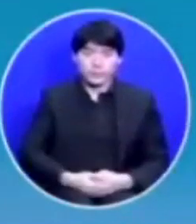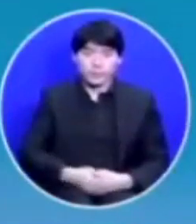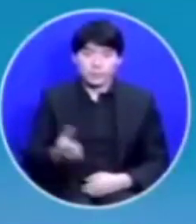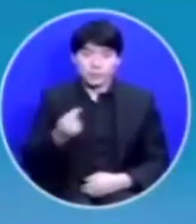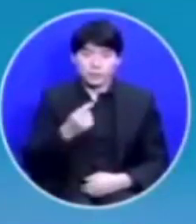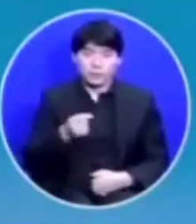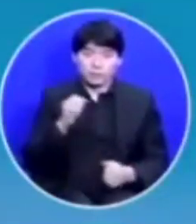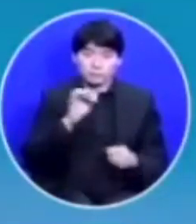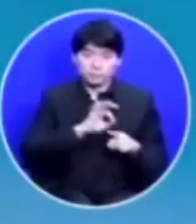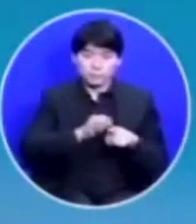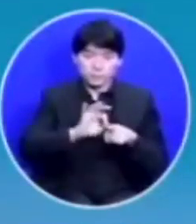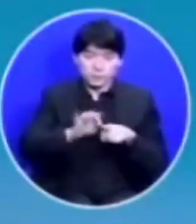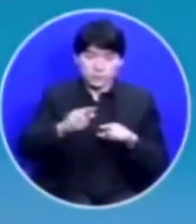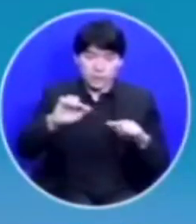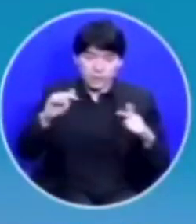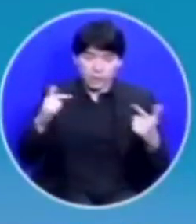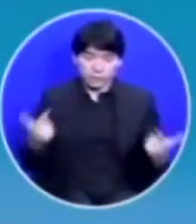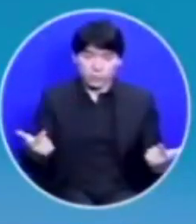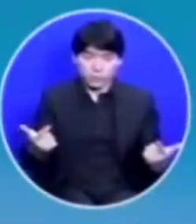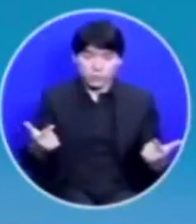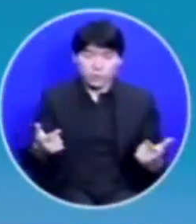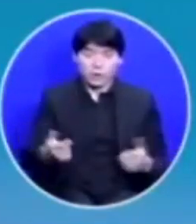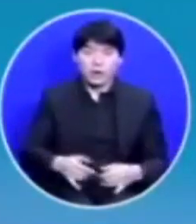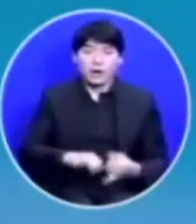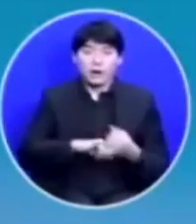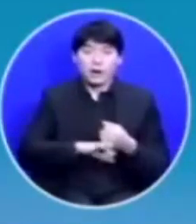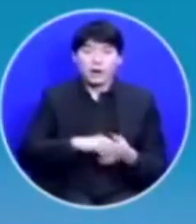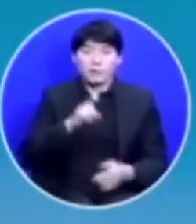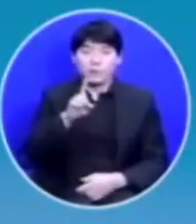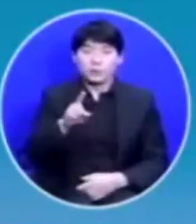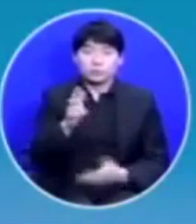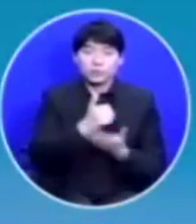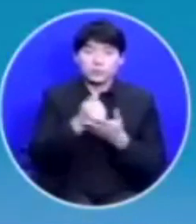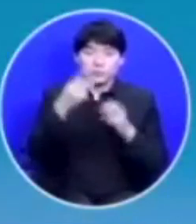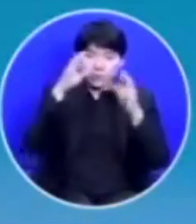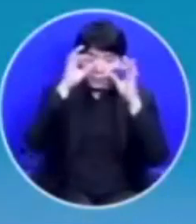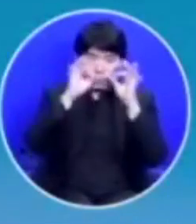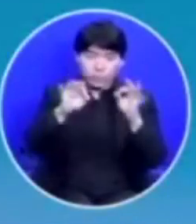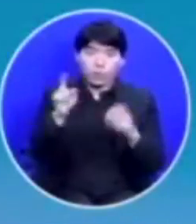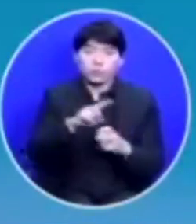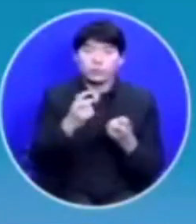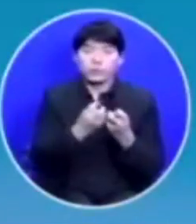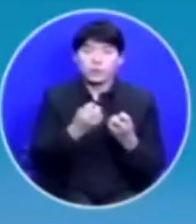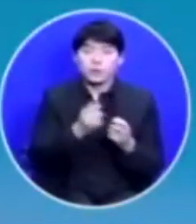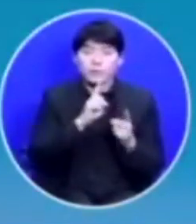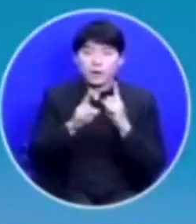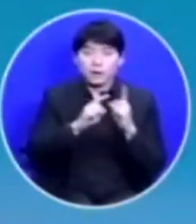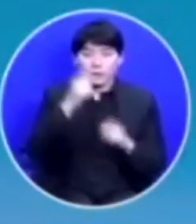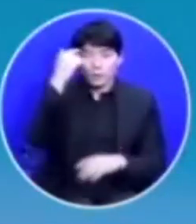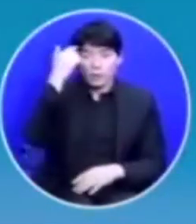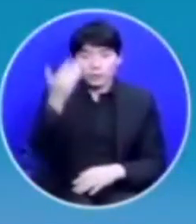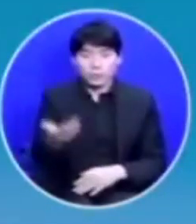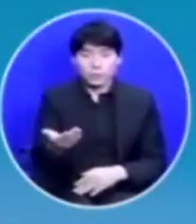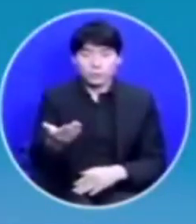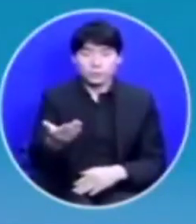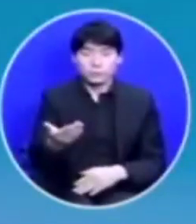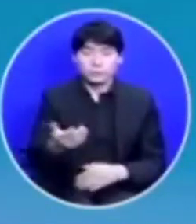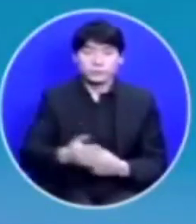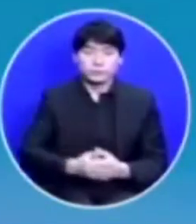야단치지 않고 꼭 한번 더 주님 바라보고 어떻게 말해야 되나요 어떻게 말해야 되나요